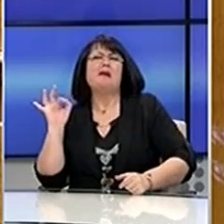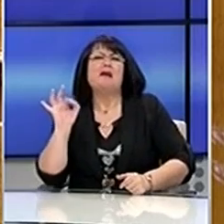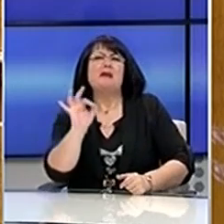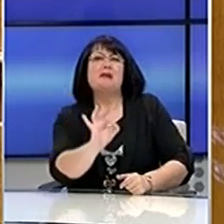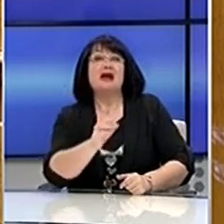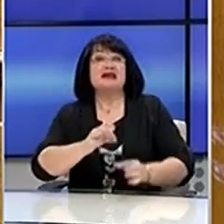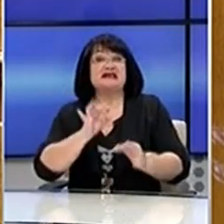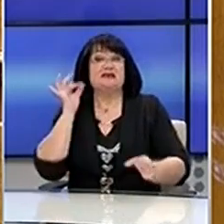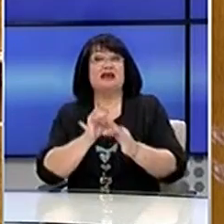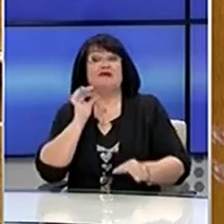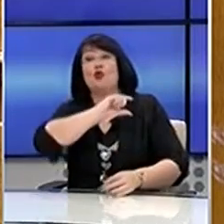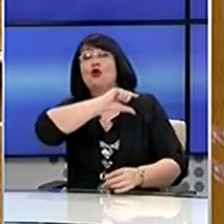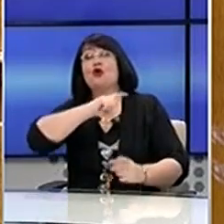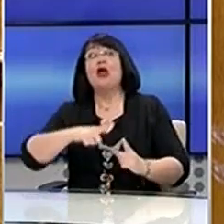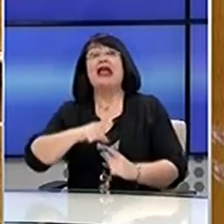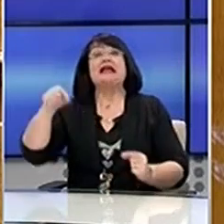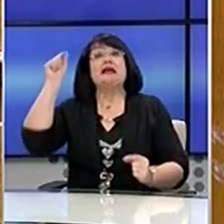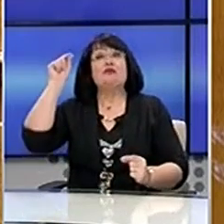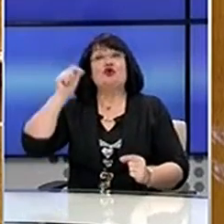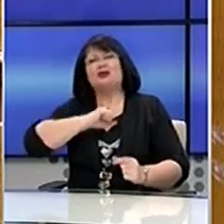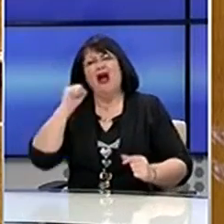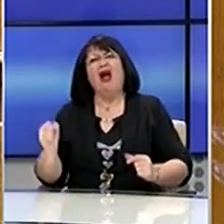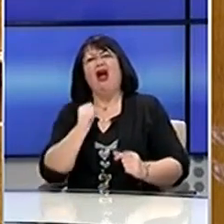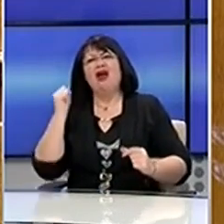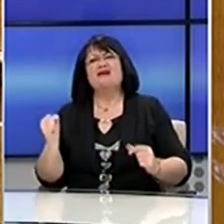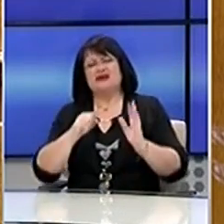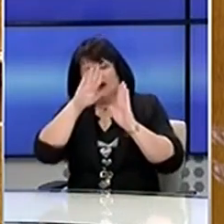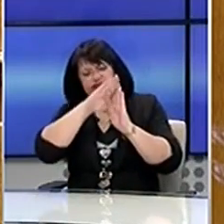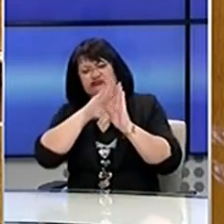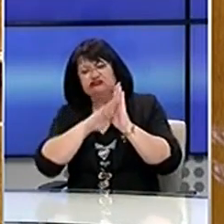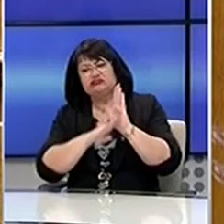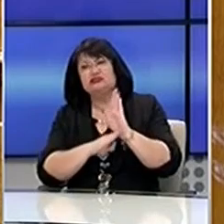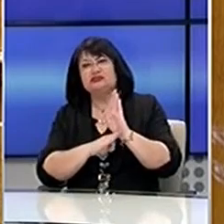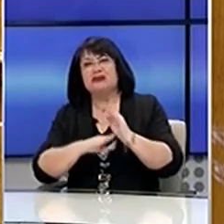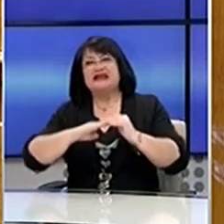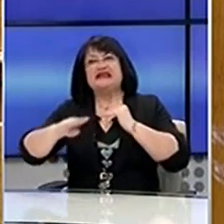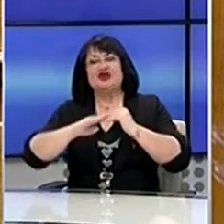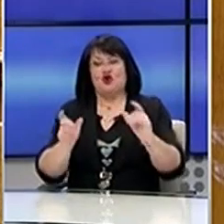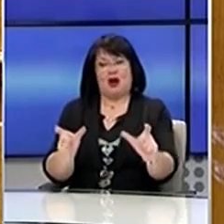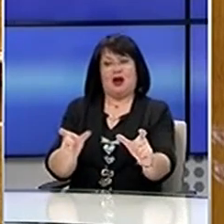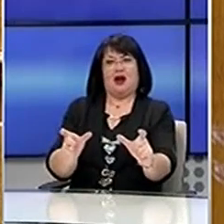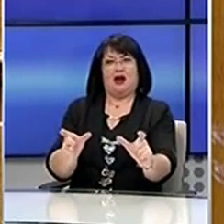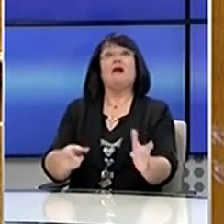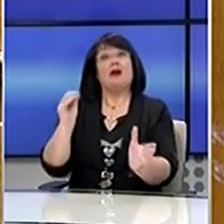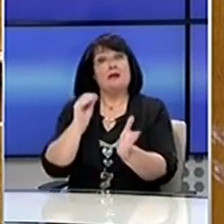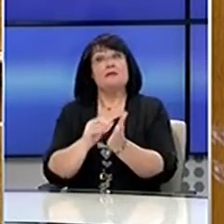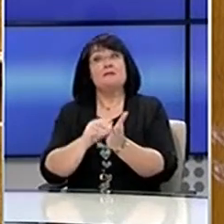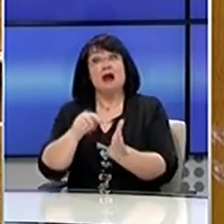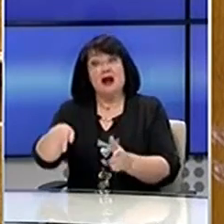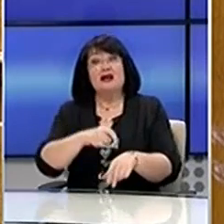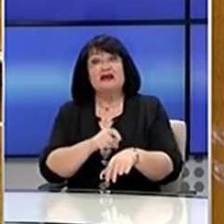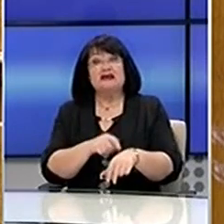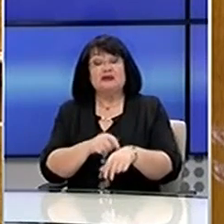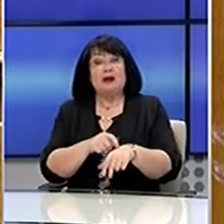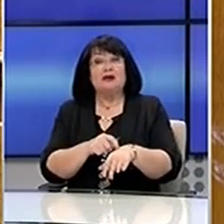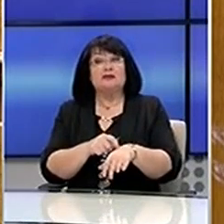Η Κύπρος είχε πολύ πιο αυστηρές διαδικασίες από ό,τι είχαμε εμείς. Χτυπήθηκε και αυτή και χτυπιέται αυτή τη